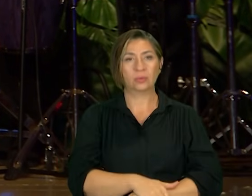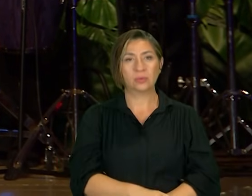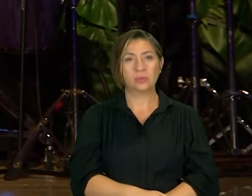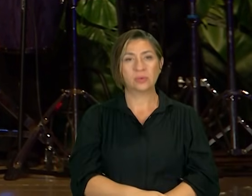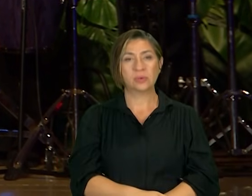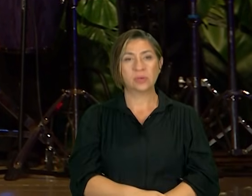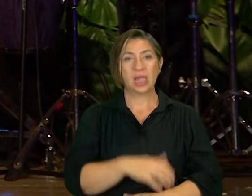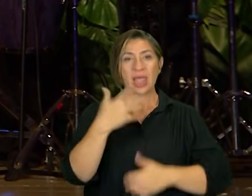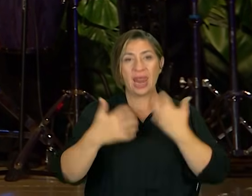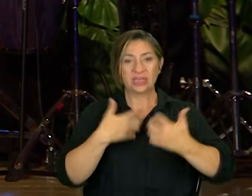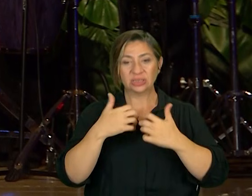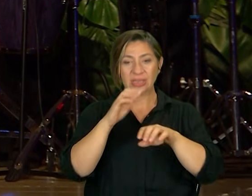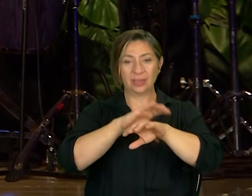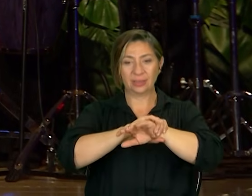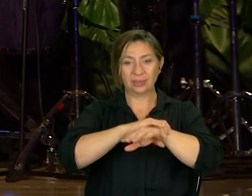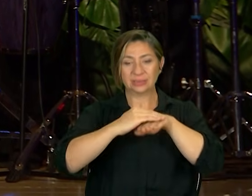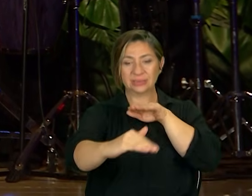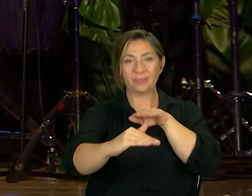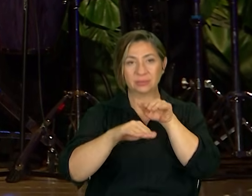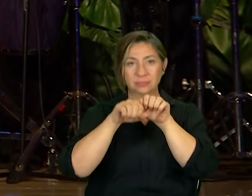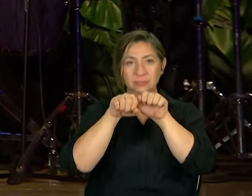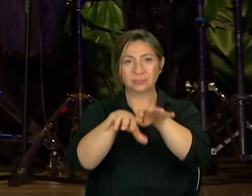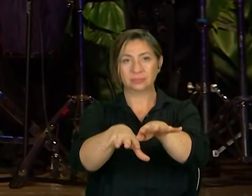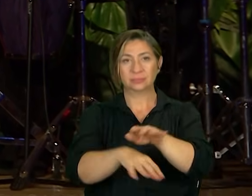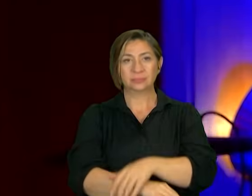Ve enerjiyi tamamen merkeze ve zemine doğru veriyor.